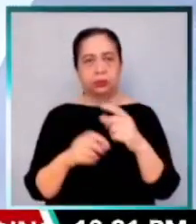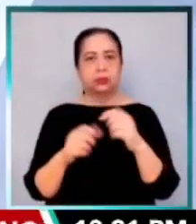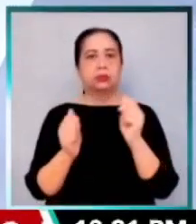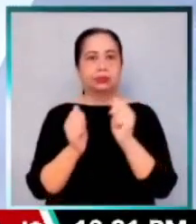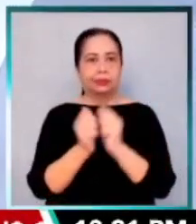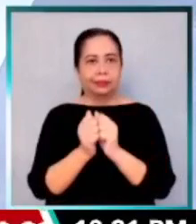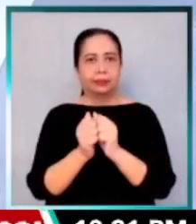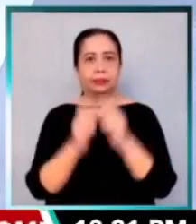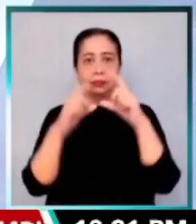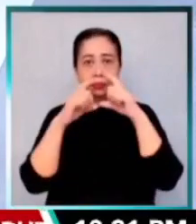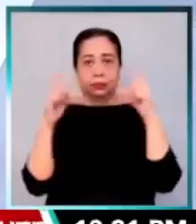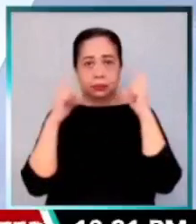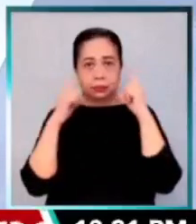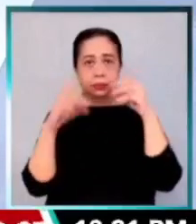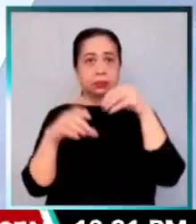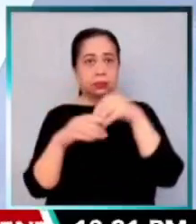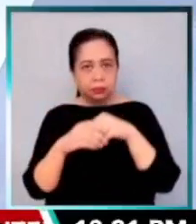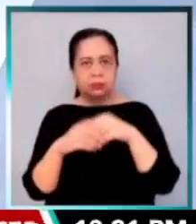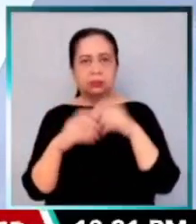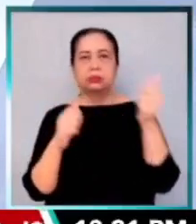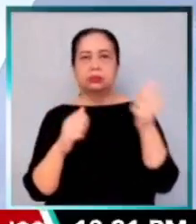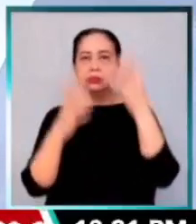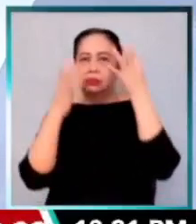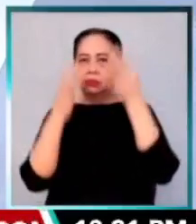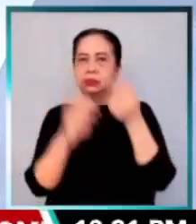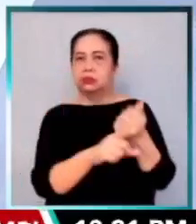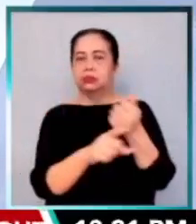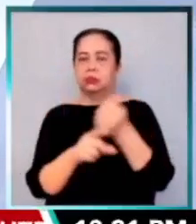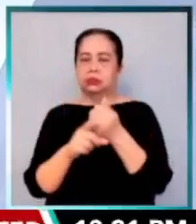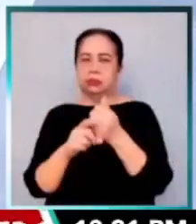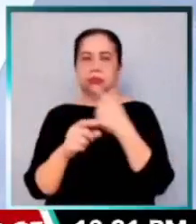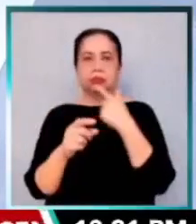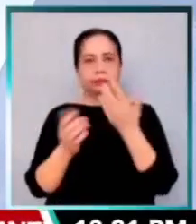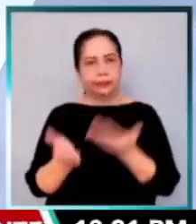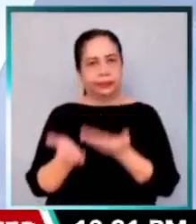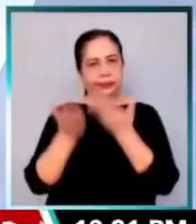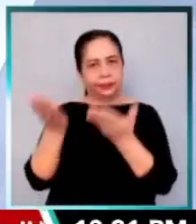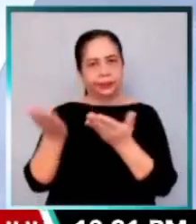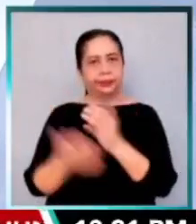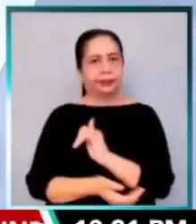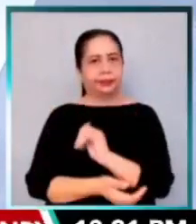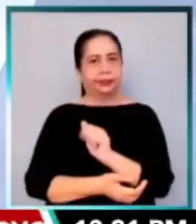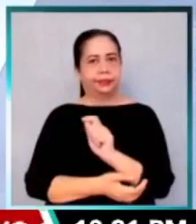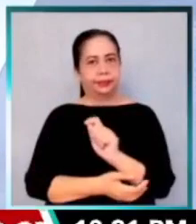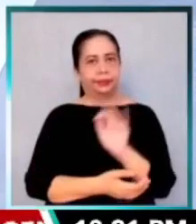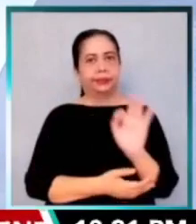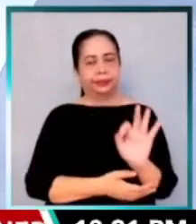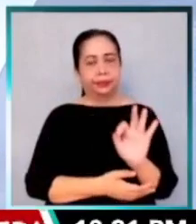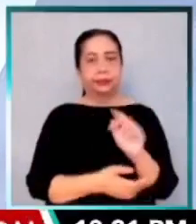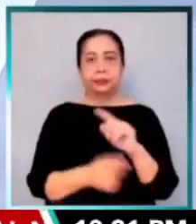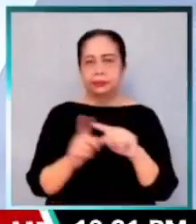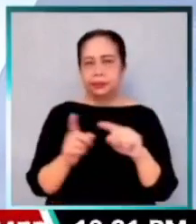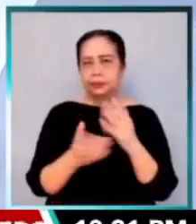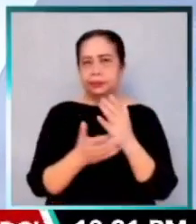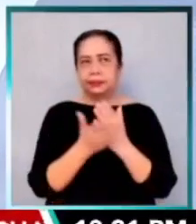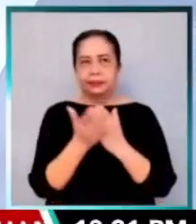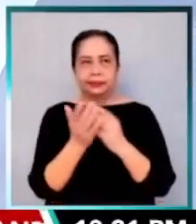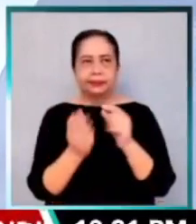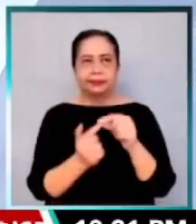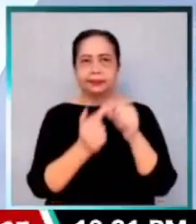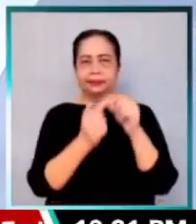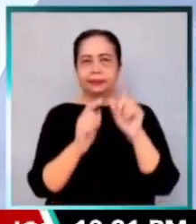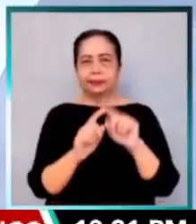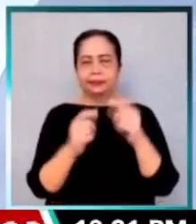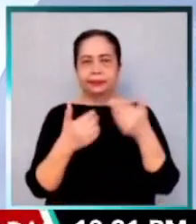mask sa indoor spaces. Base yan sa rekomendasyon ng IATF. Pero may ilang exemption daw sa ilalabas